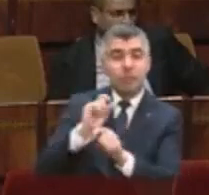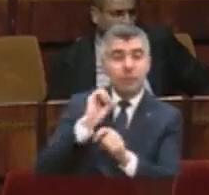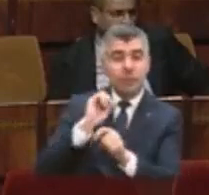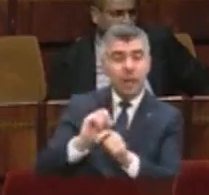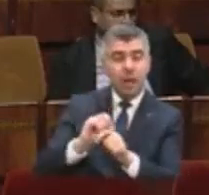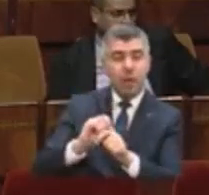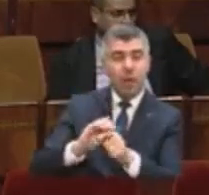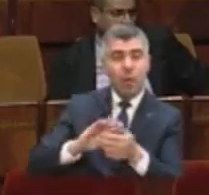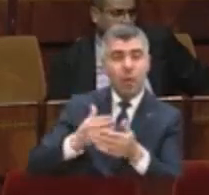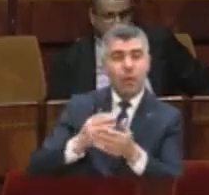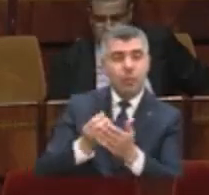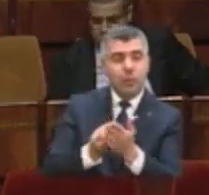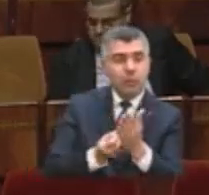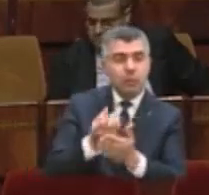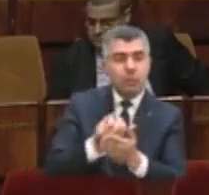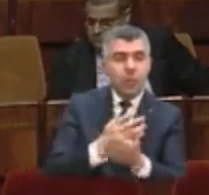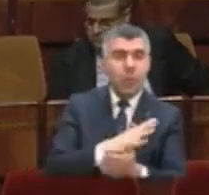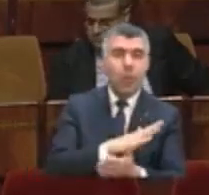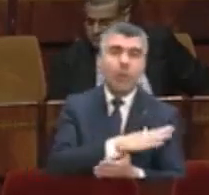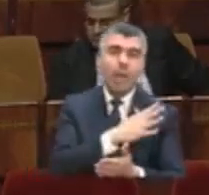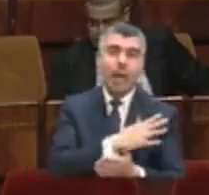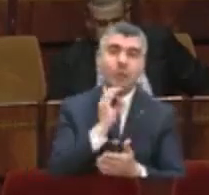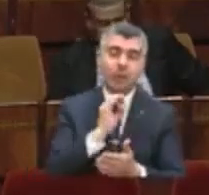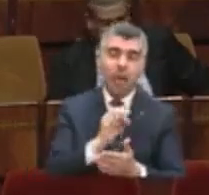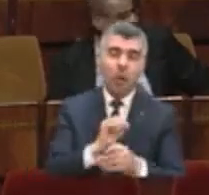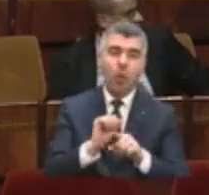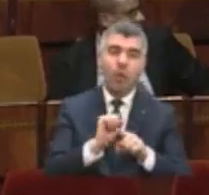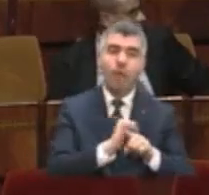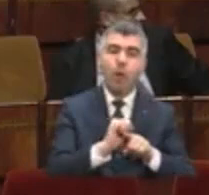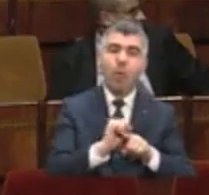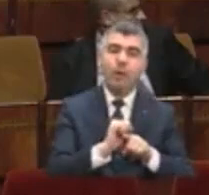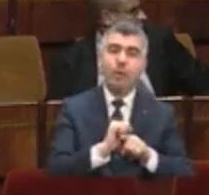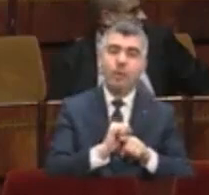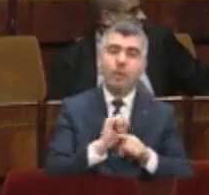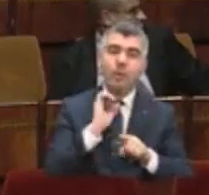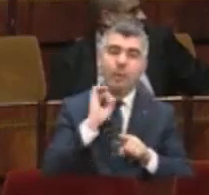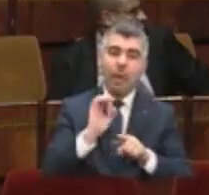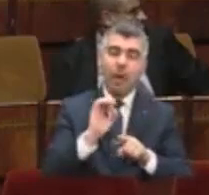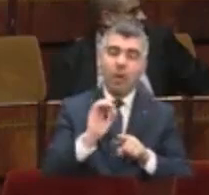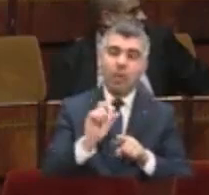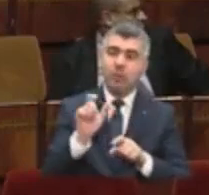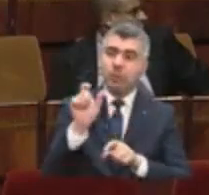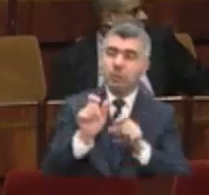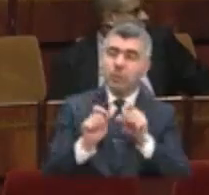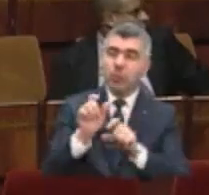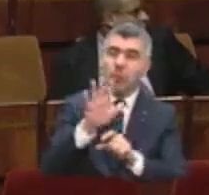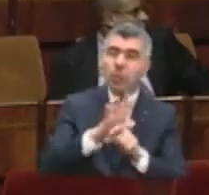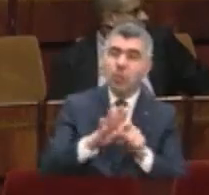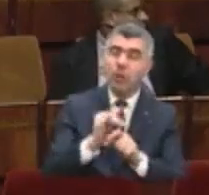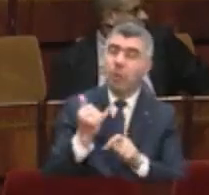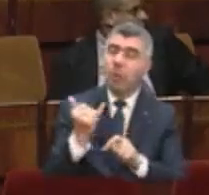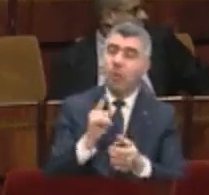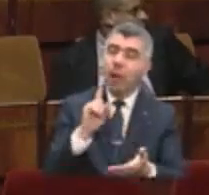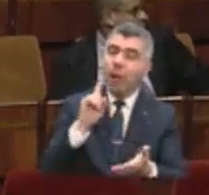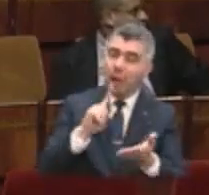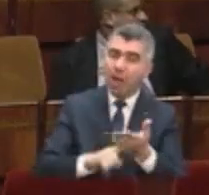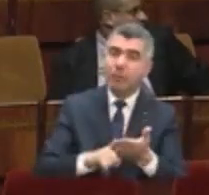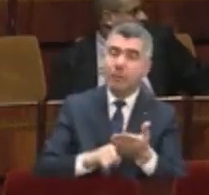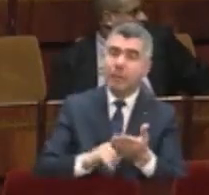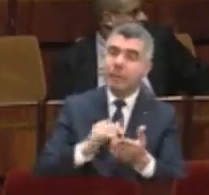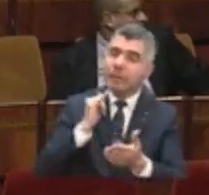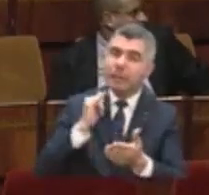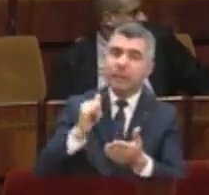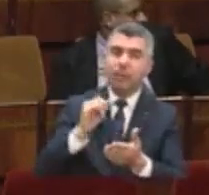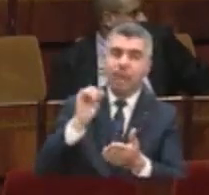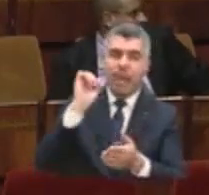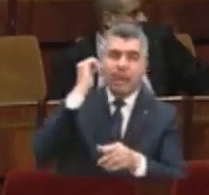والتربوية والبيداغوجية والمعارف العلمية في صفوف المدرسين، وقد أصبتم عندما قلتم بأن لابد من التقييم في